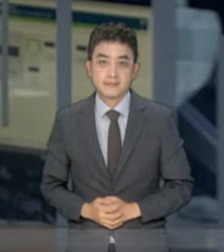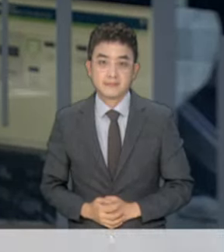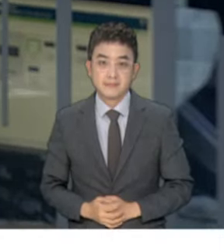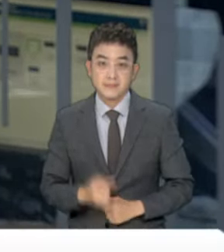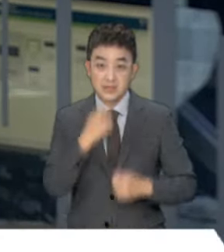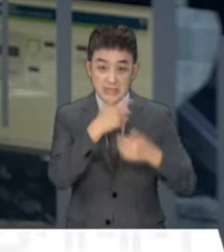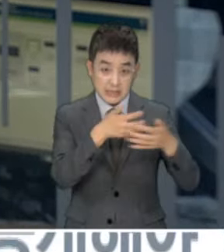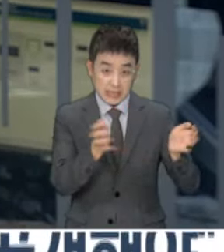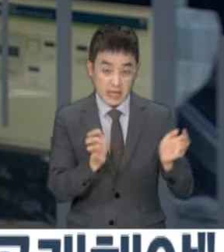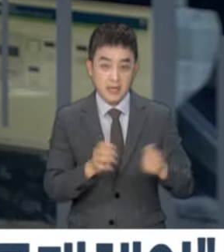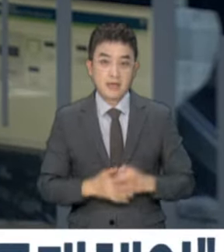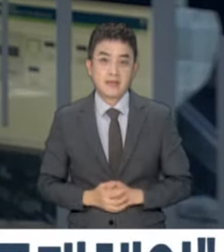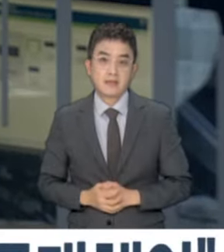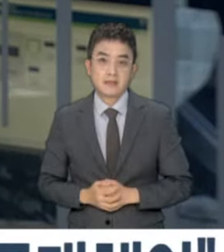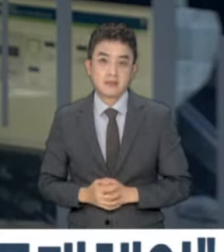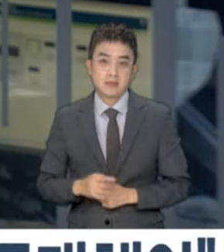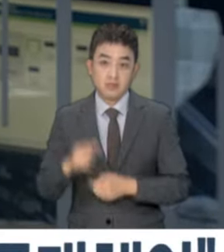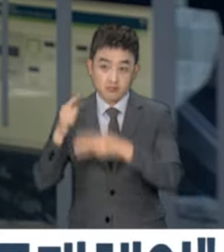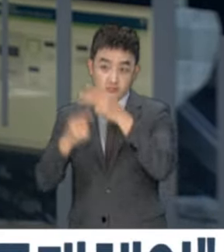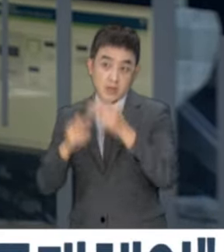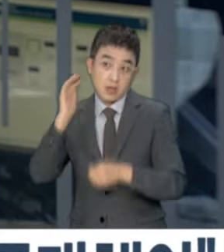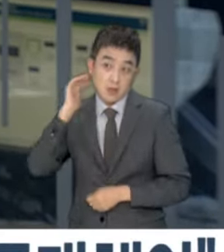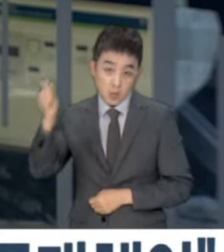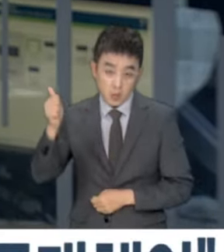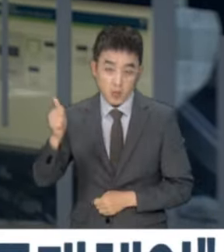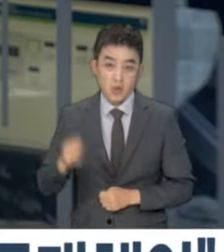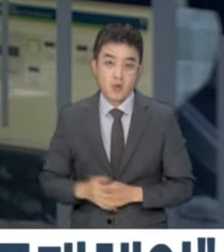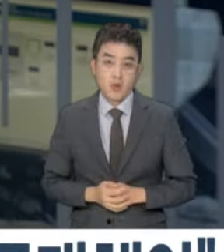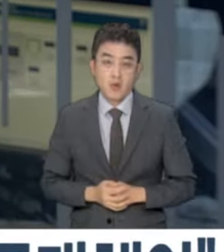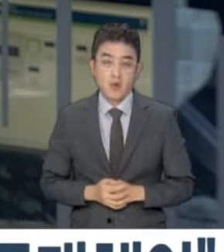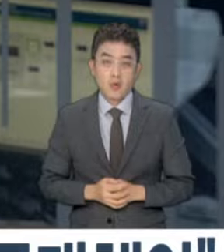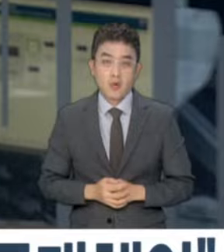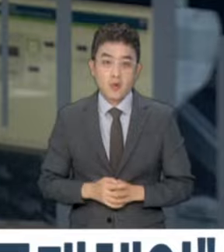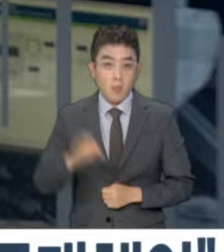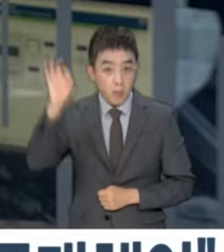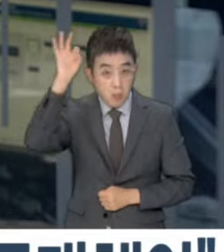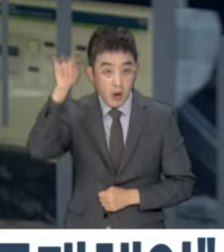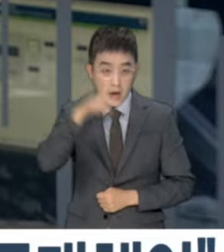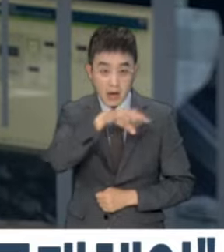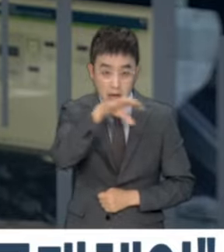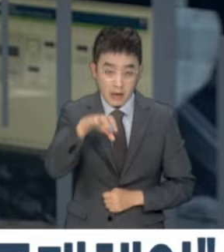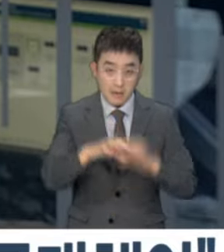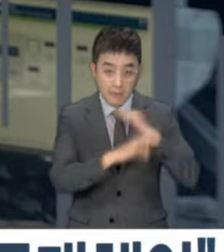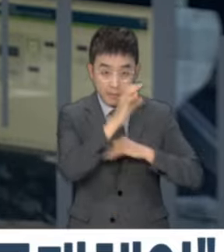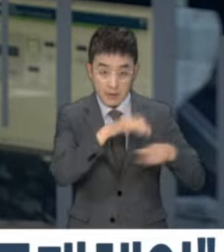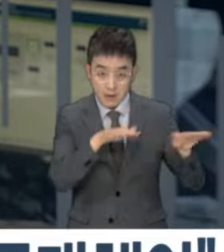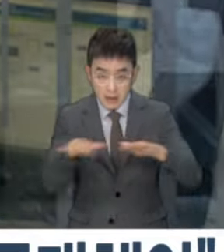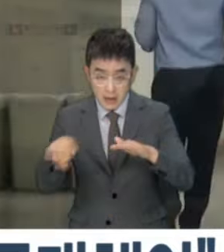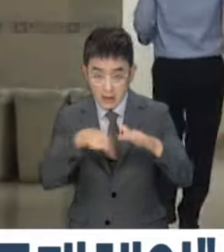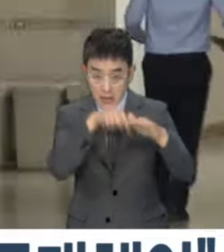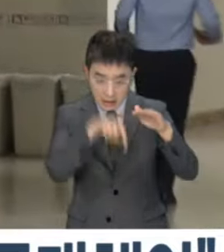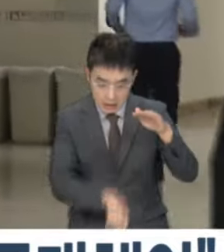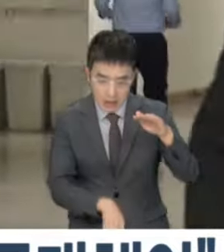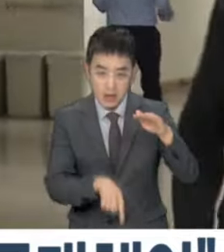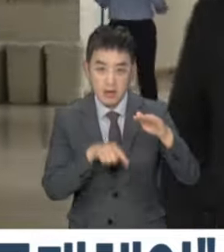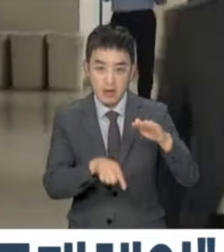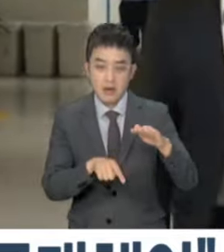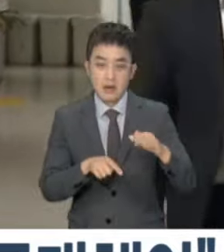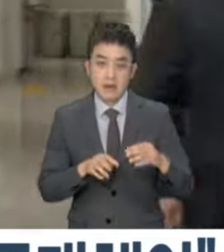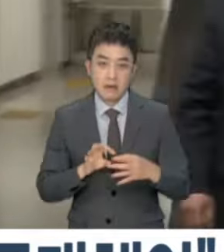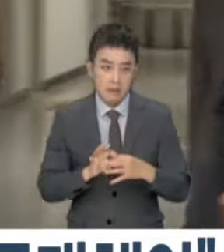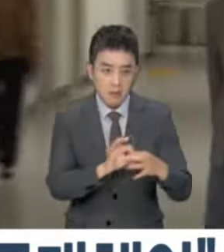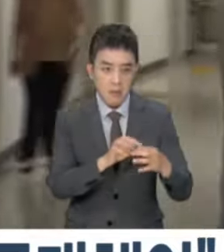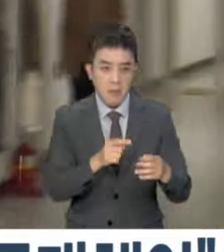더불어민주당은 윤성열 대통령에게 경북 포항 영일만 심해에서이 석유와 가스 매장 가능성을 분석한 업체인